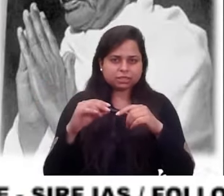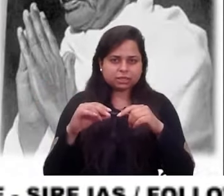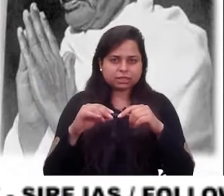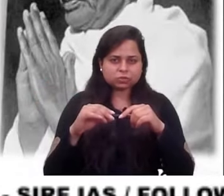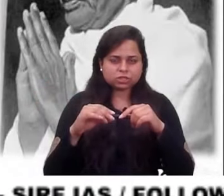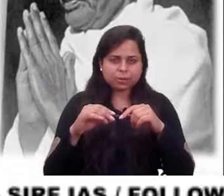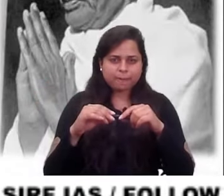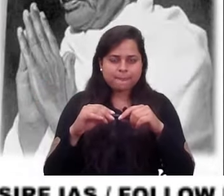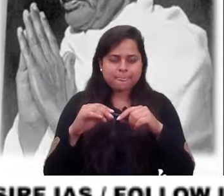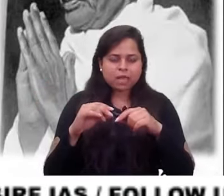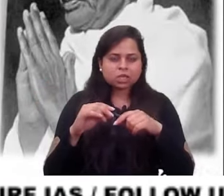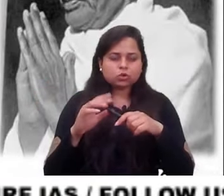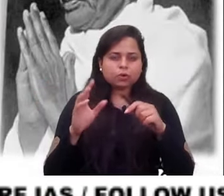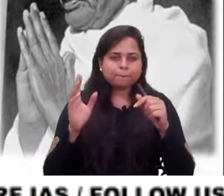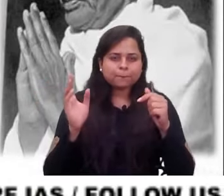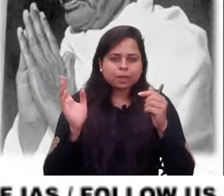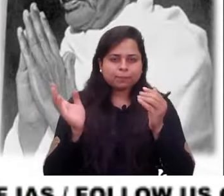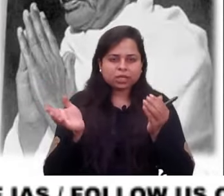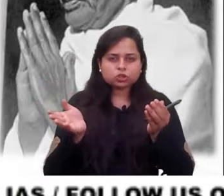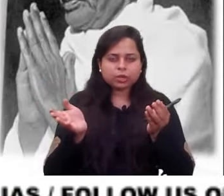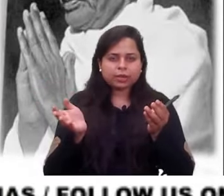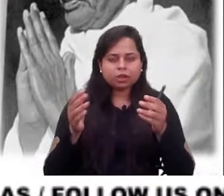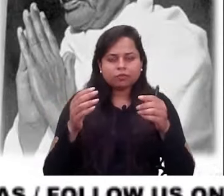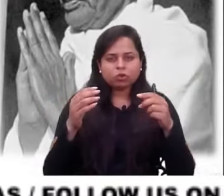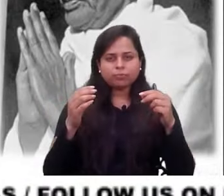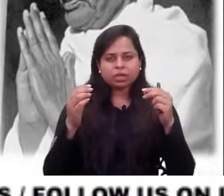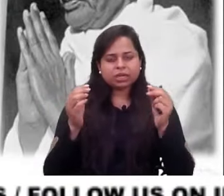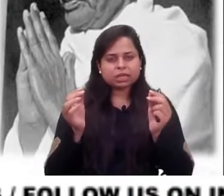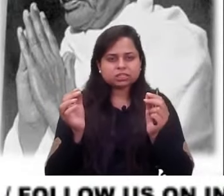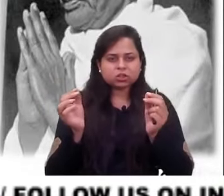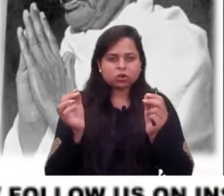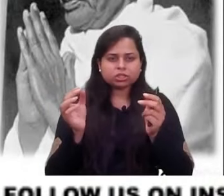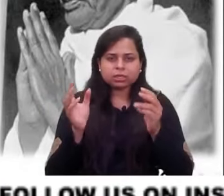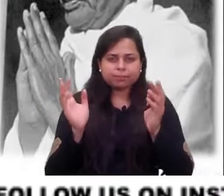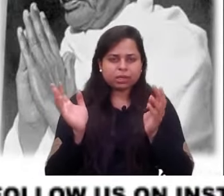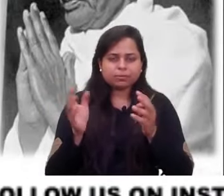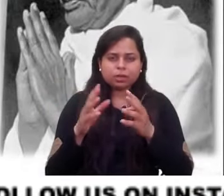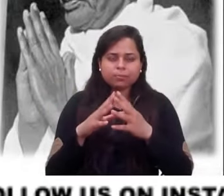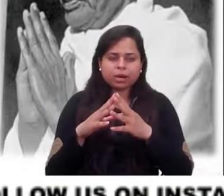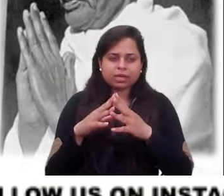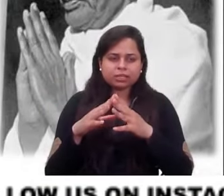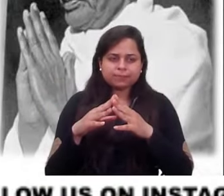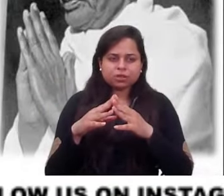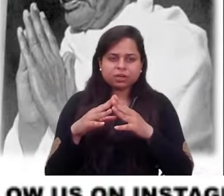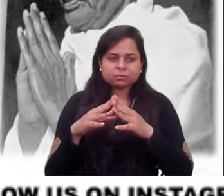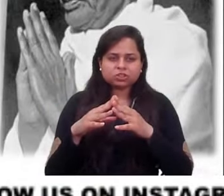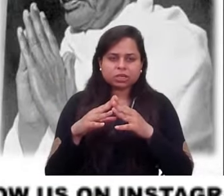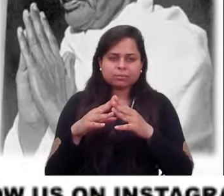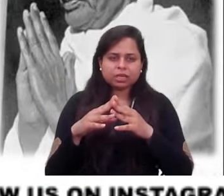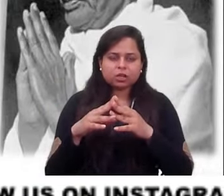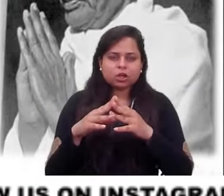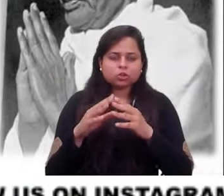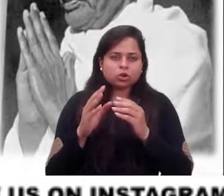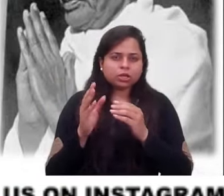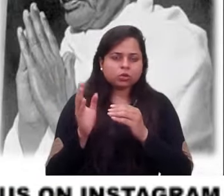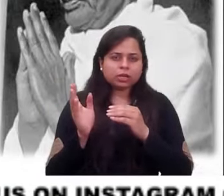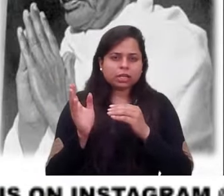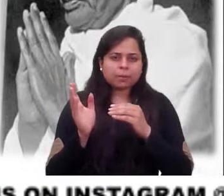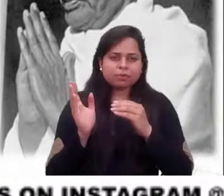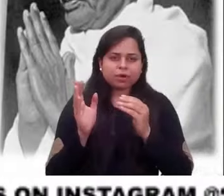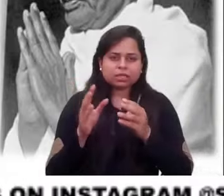इंडिया को रिप्रजेंट कर रही थी वह कांग्रेस पार्टी ने